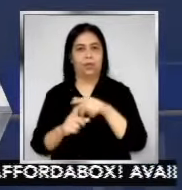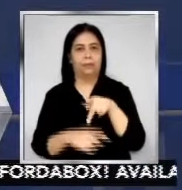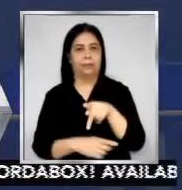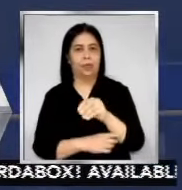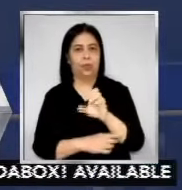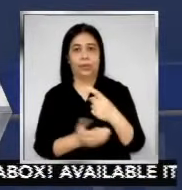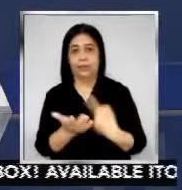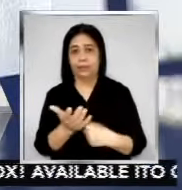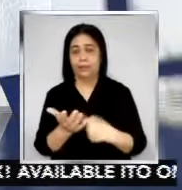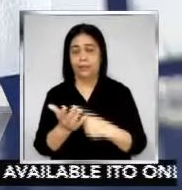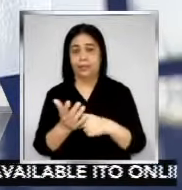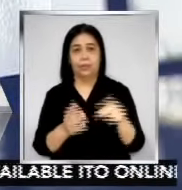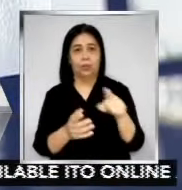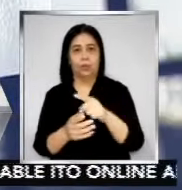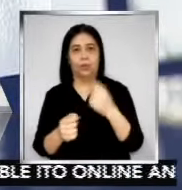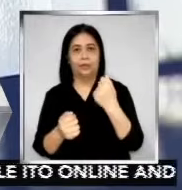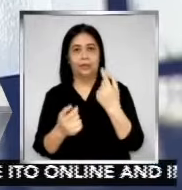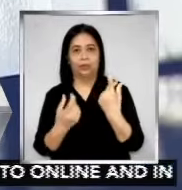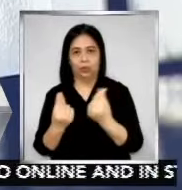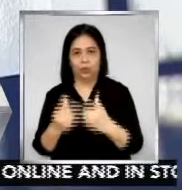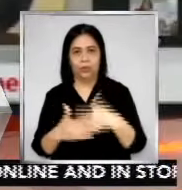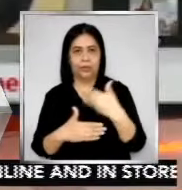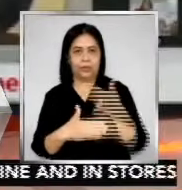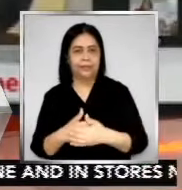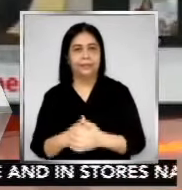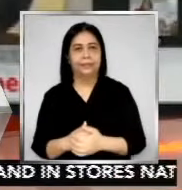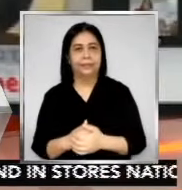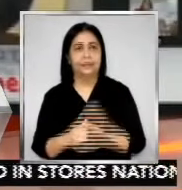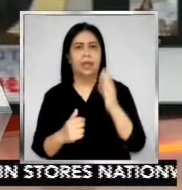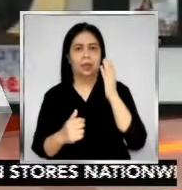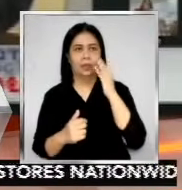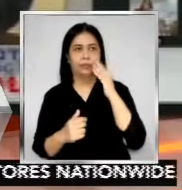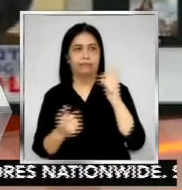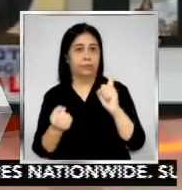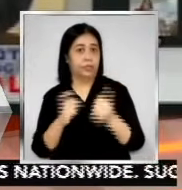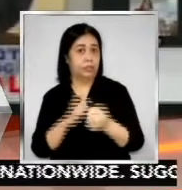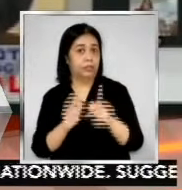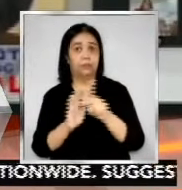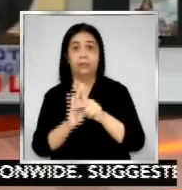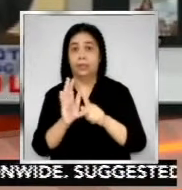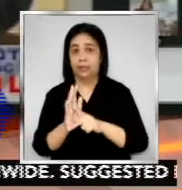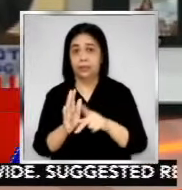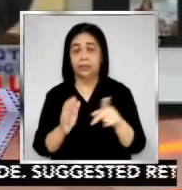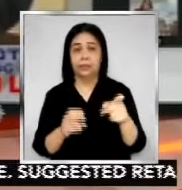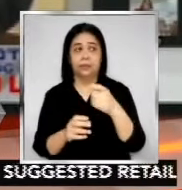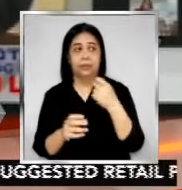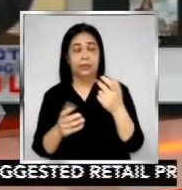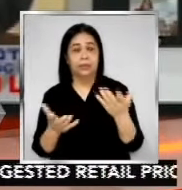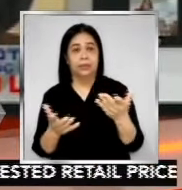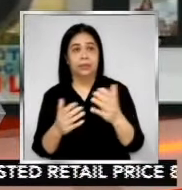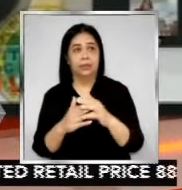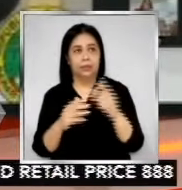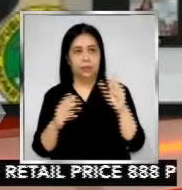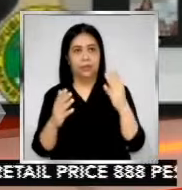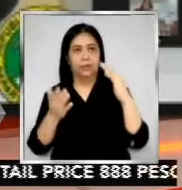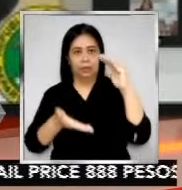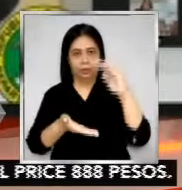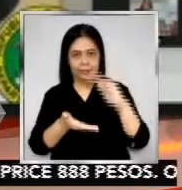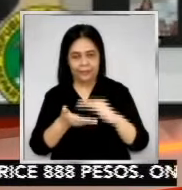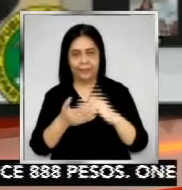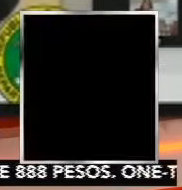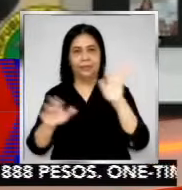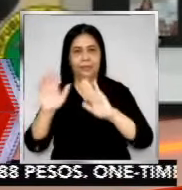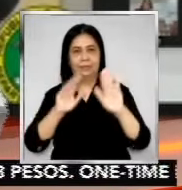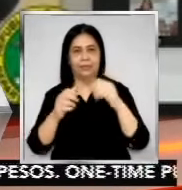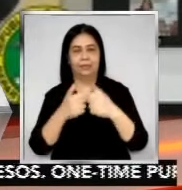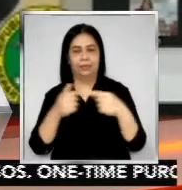kanilang naging hakbang. Malamang po magbabago na yung policy dyan dahil nga sa paghupa ng tensyon. Hintay na lang po